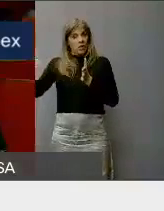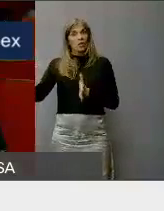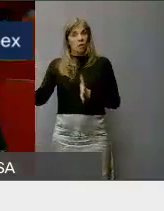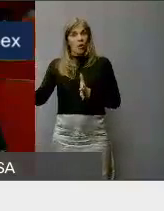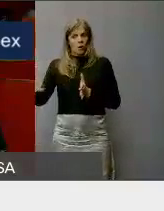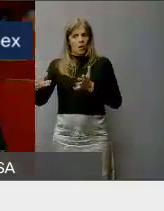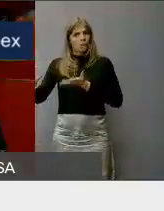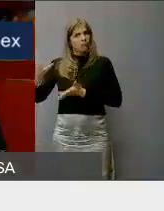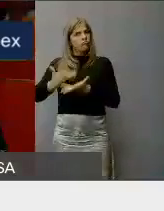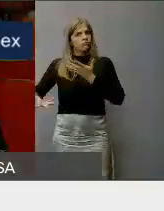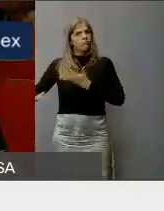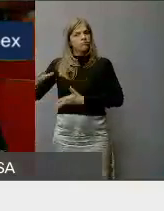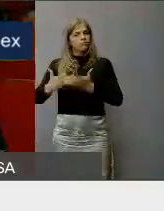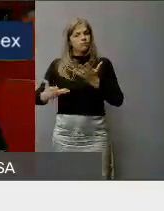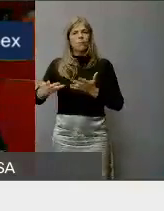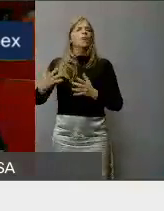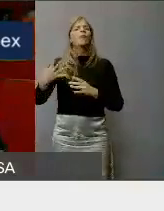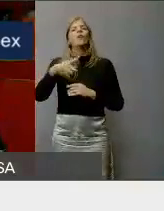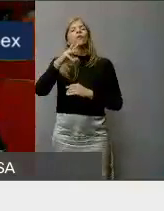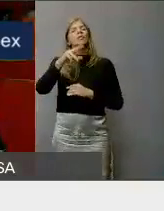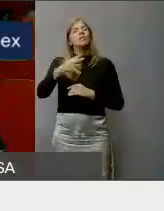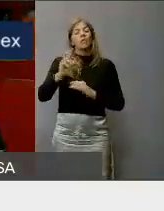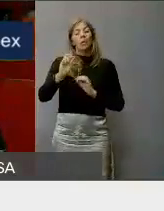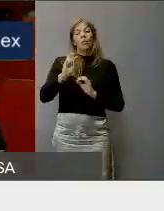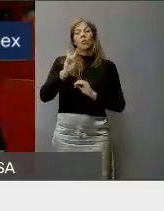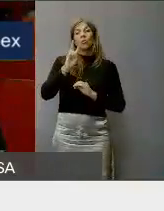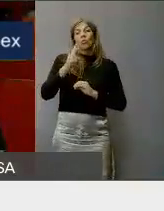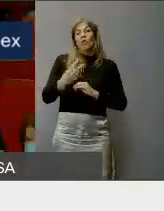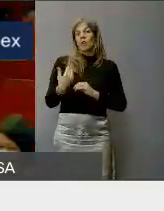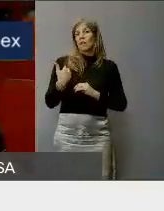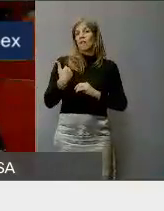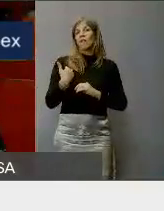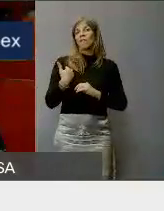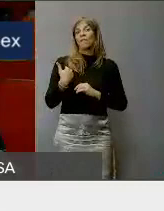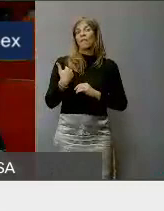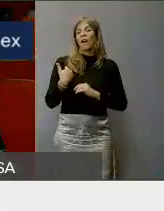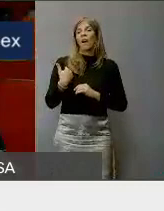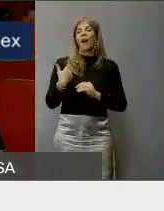perché giorni fa abbiamo deliberato in giunta